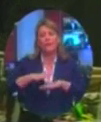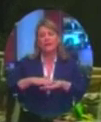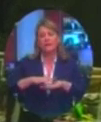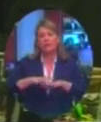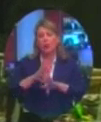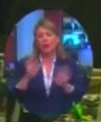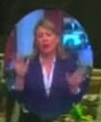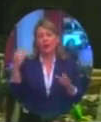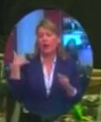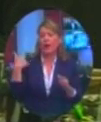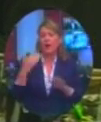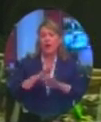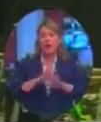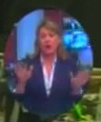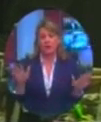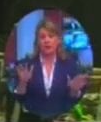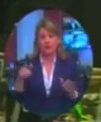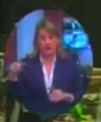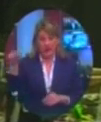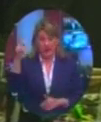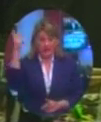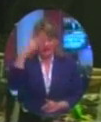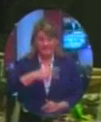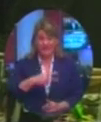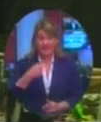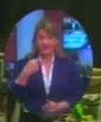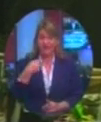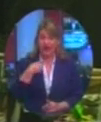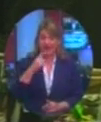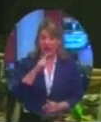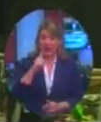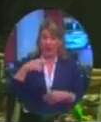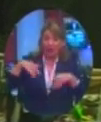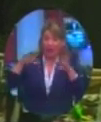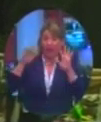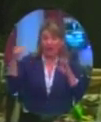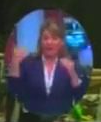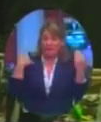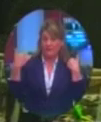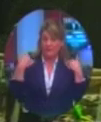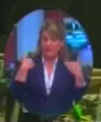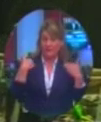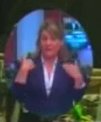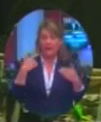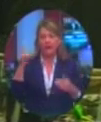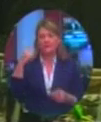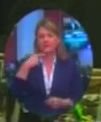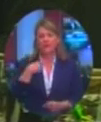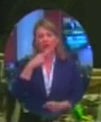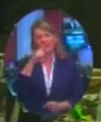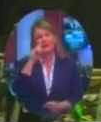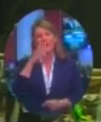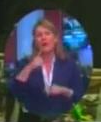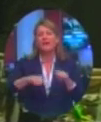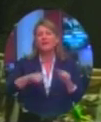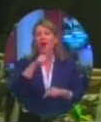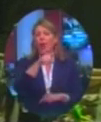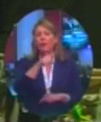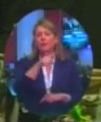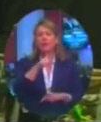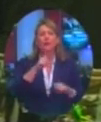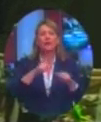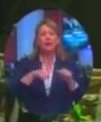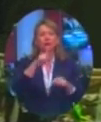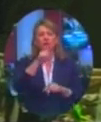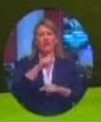ולכן שהבינו שאנחנו לא עוד אנשים, היום מישהו אמר לי, אתה יודע מה הטעות שלך? הטעות שלך שאתה לא הסכמת